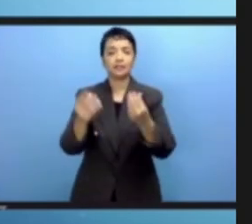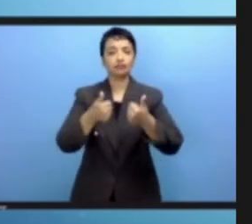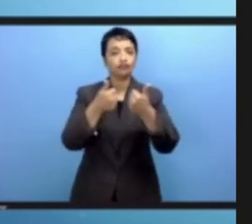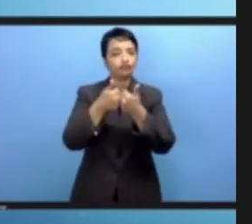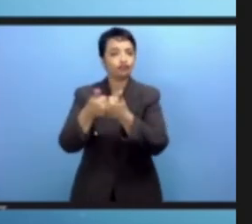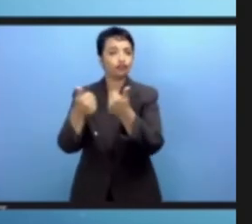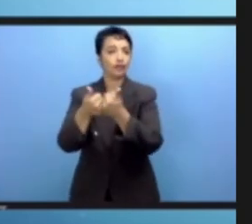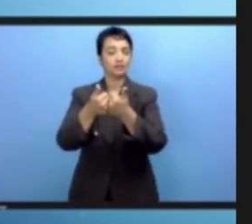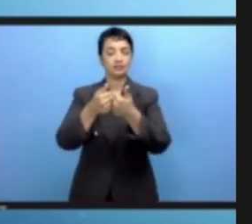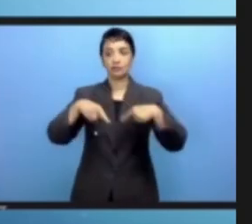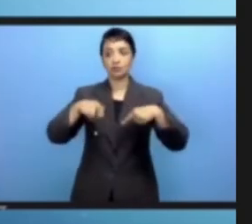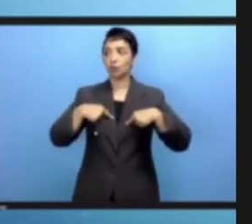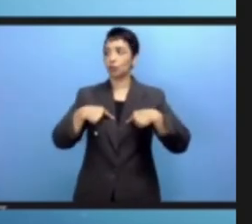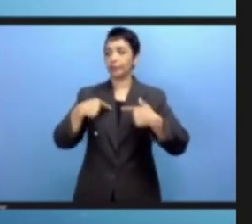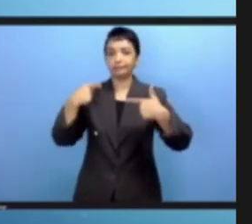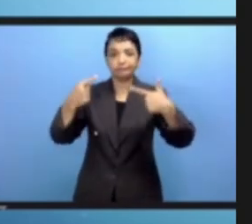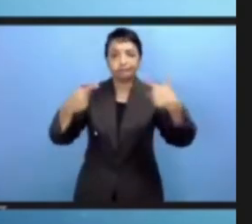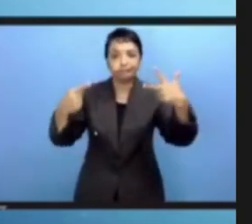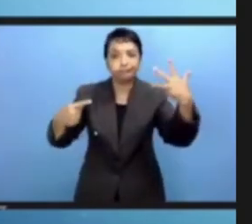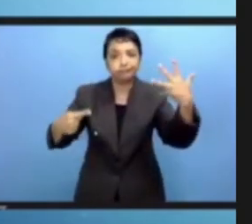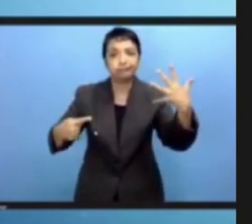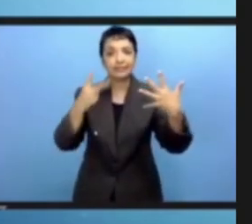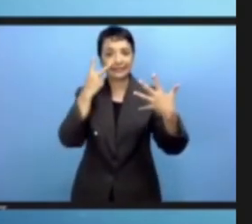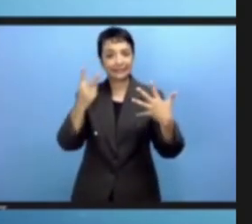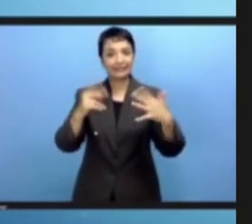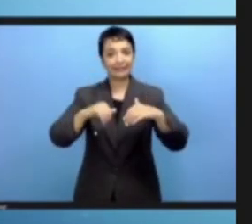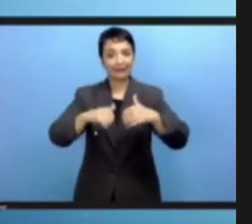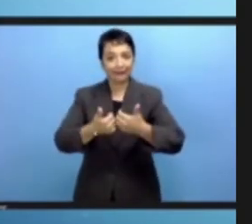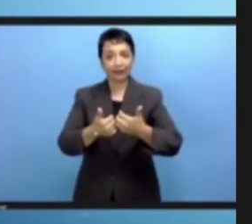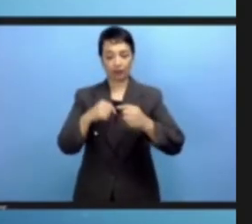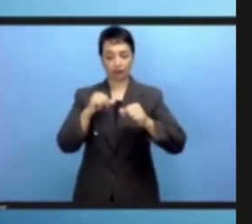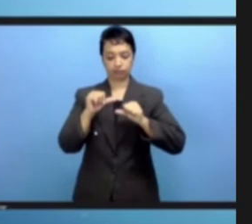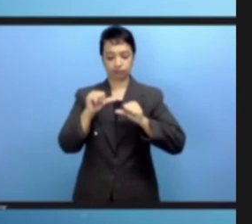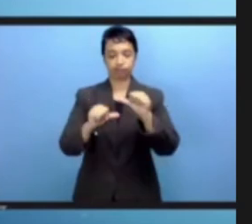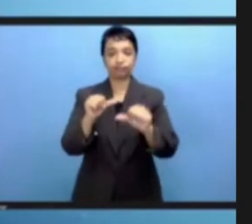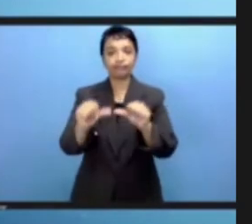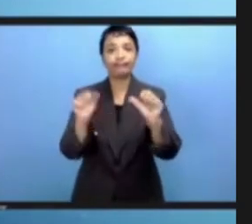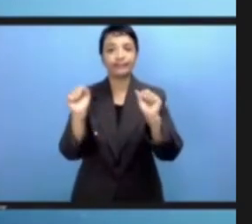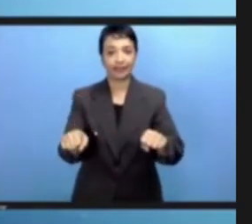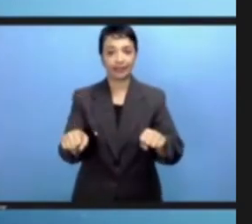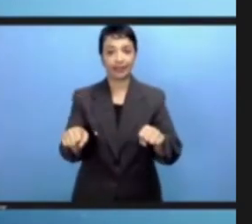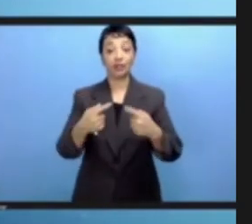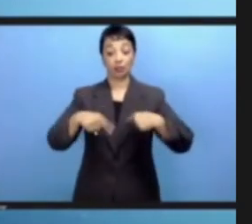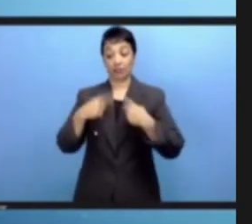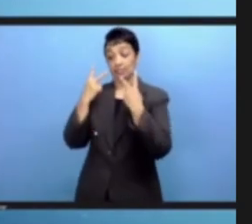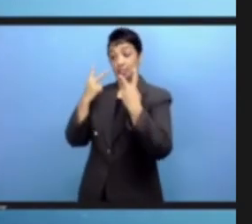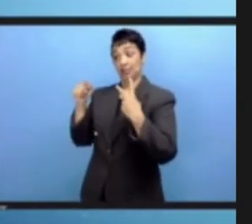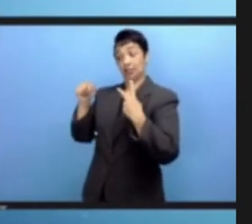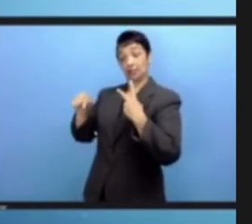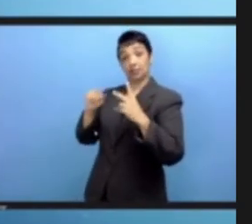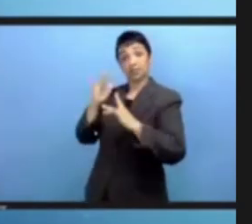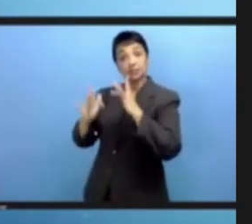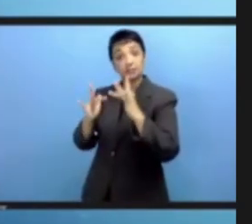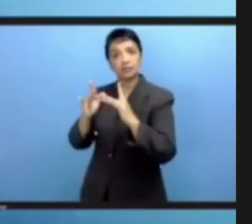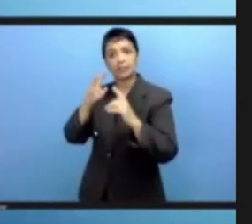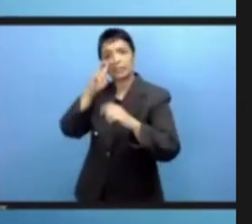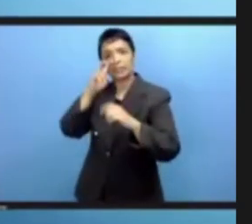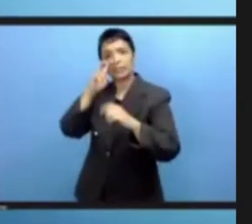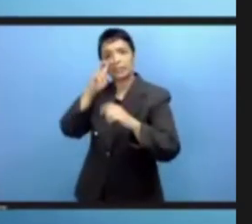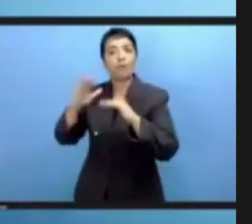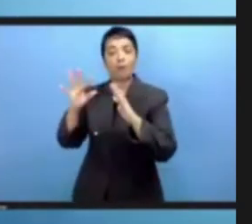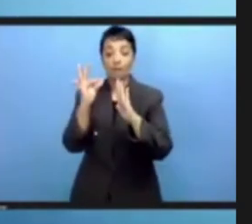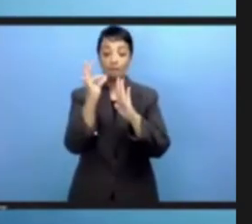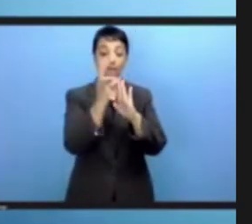Il y a sans doute de nombreux défis qui nous attendent encore en tant que continent, étant donné que le